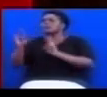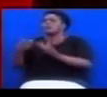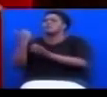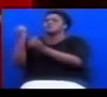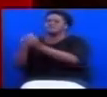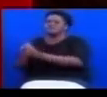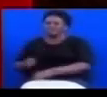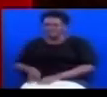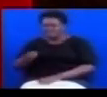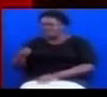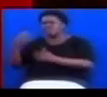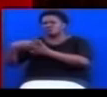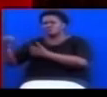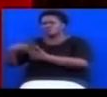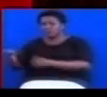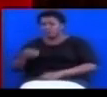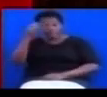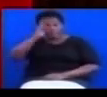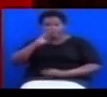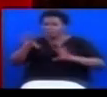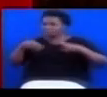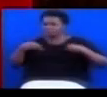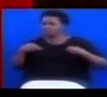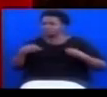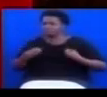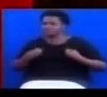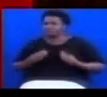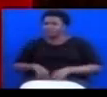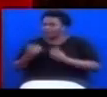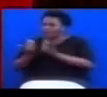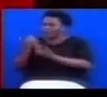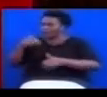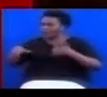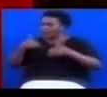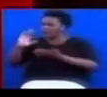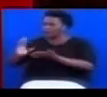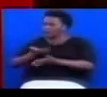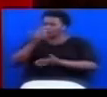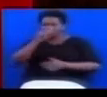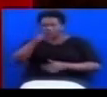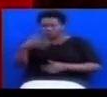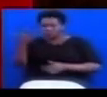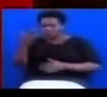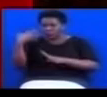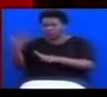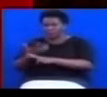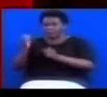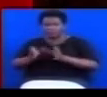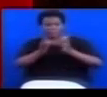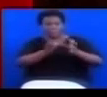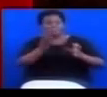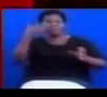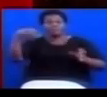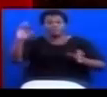wakanyonywa na serikali ipo kwa ajili ya kuangalia maslahi yao. Nataka niwatoe wasiwasi na niwaombe wale wote wanaopata wawekezaji kutoka nje